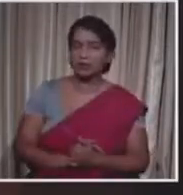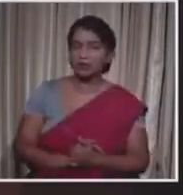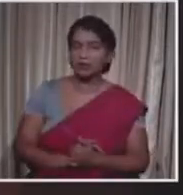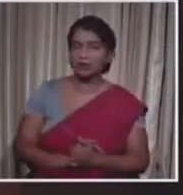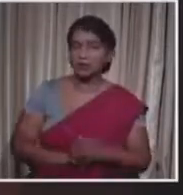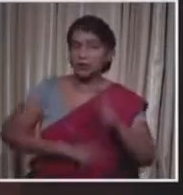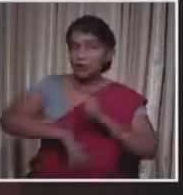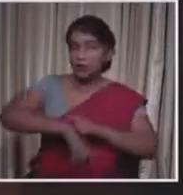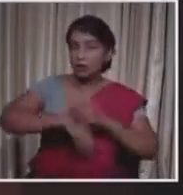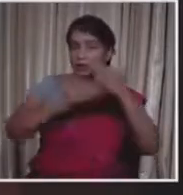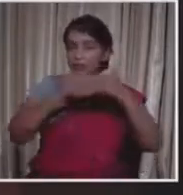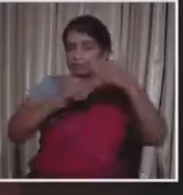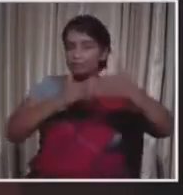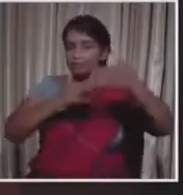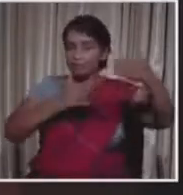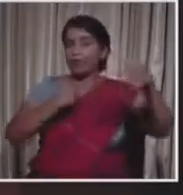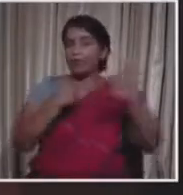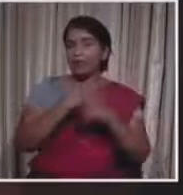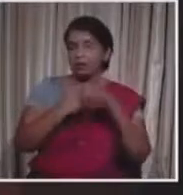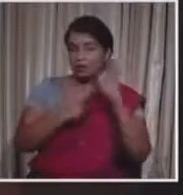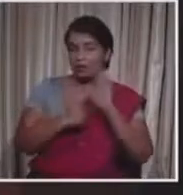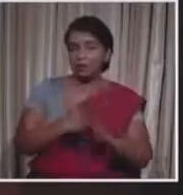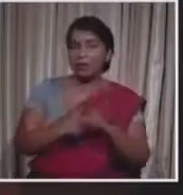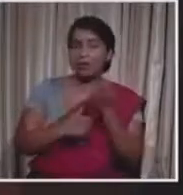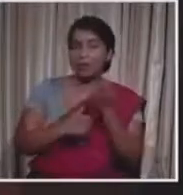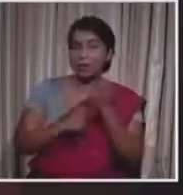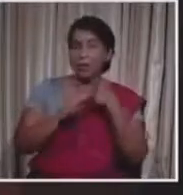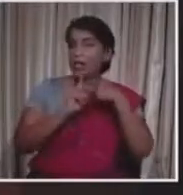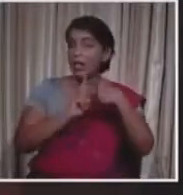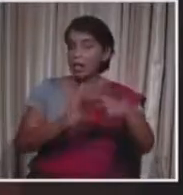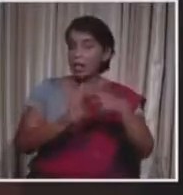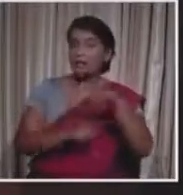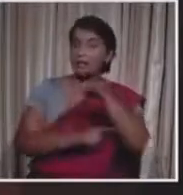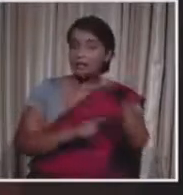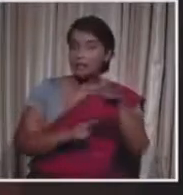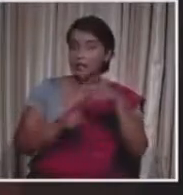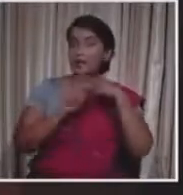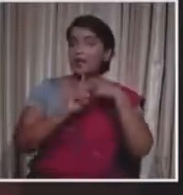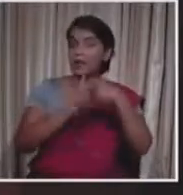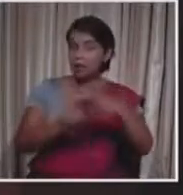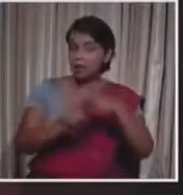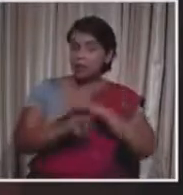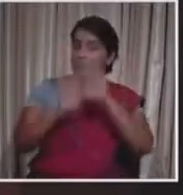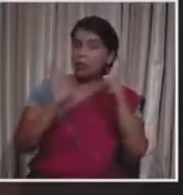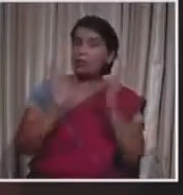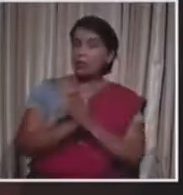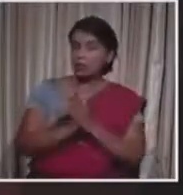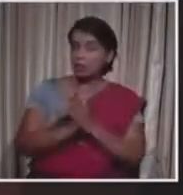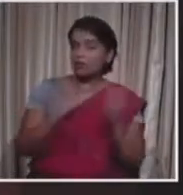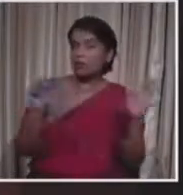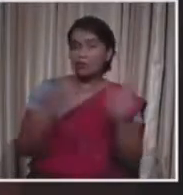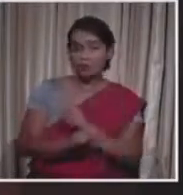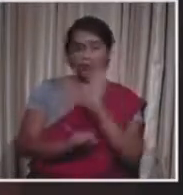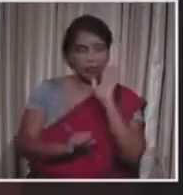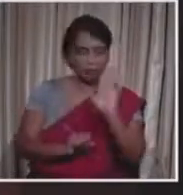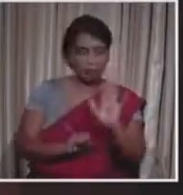ටාගට්ස් හදා ගන්නට ඕන ආර්ථික ඉලක්ක සමාජීය ඉලක්ක මේ සියල්ලක්ම සම්පූර්ණ කරන්නට